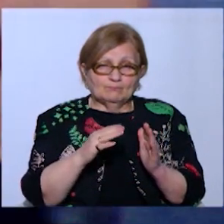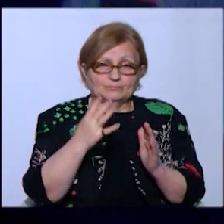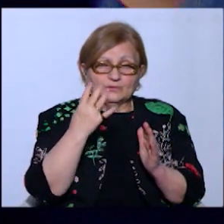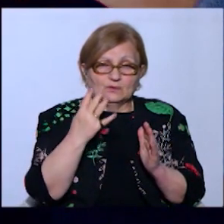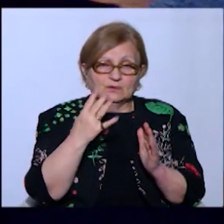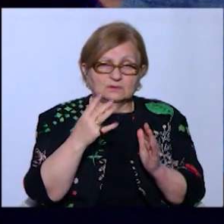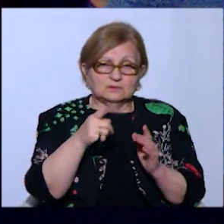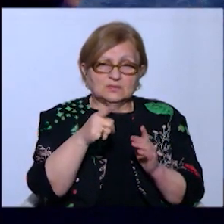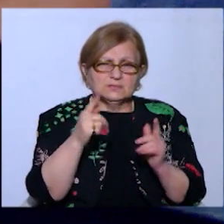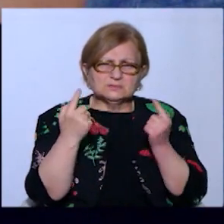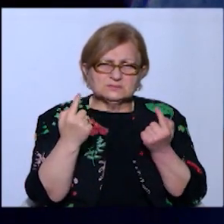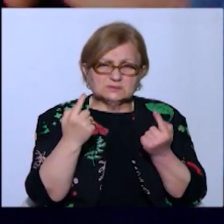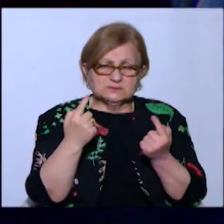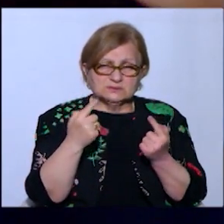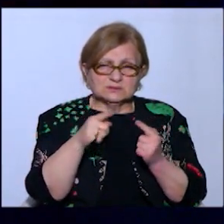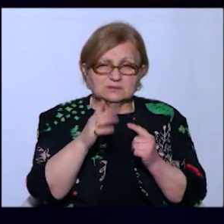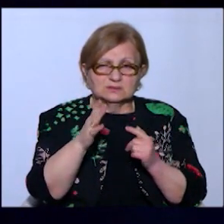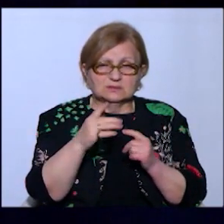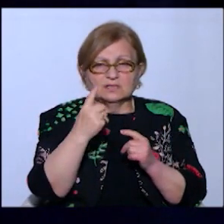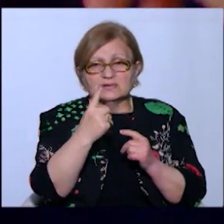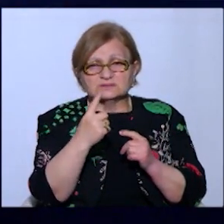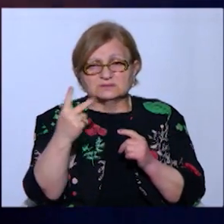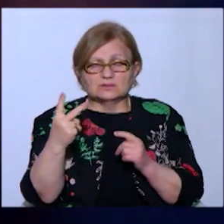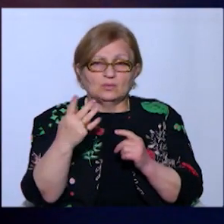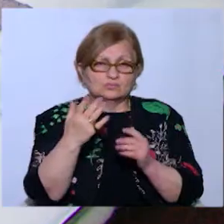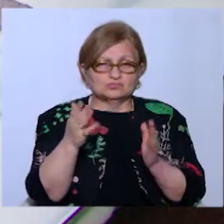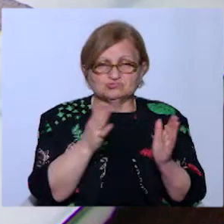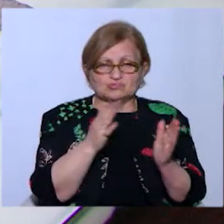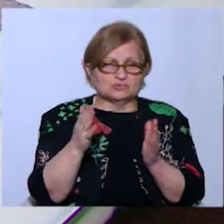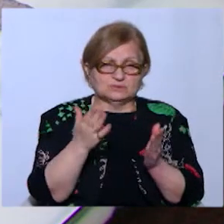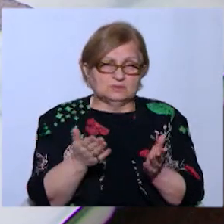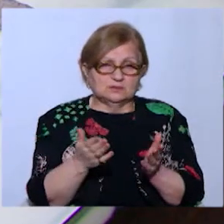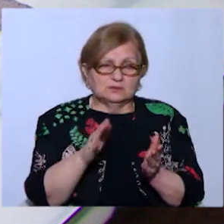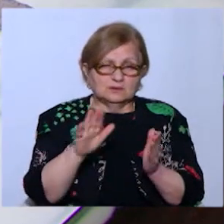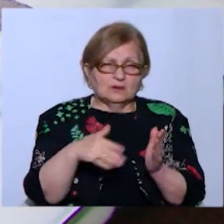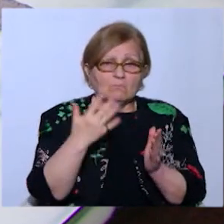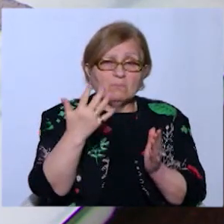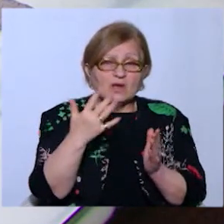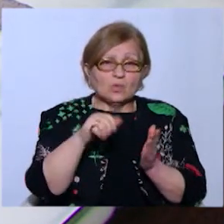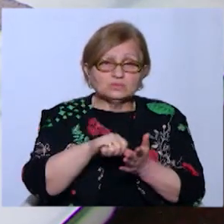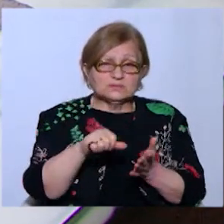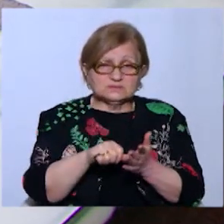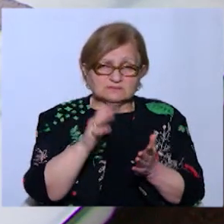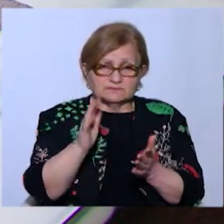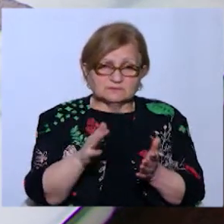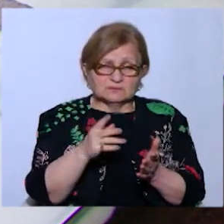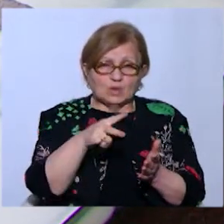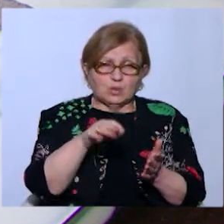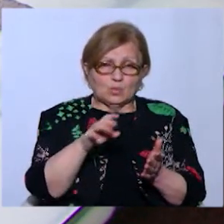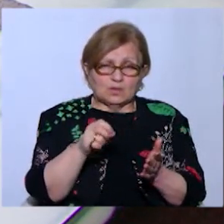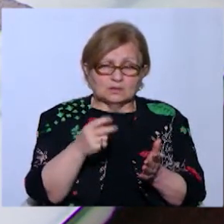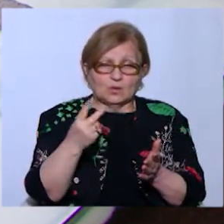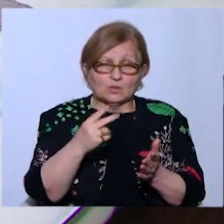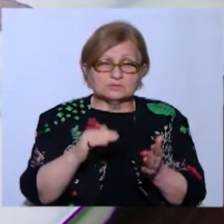შორის არის ეს სიდიდე, რაც ნიშნავს, რომ 1-სა და 2 შორის არის. შემდეგი A5 წევრი ეს იქნება ლოგარითმი